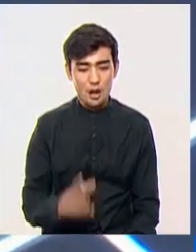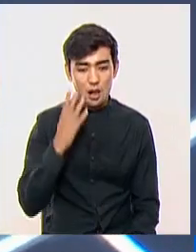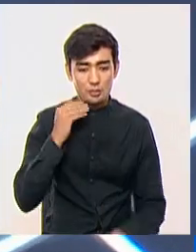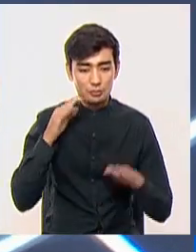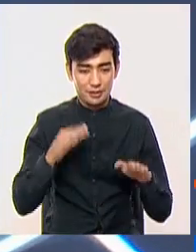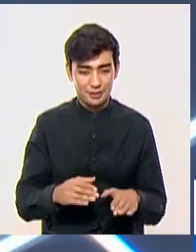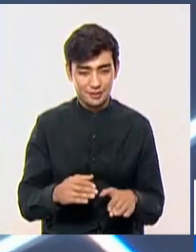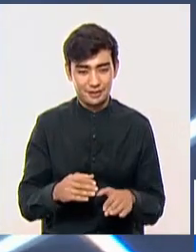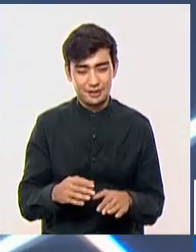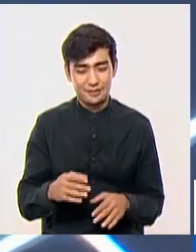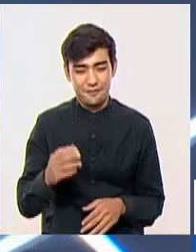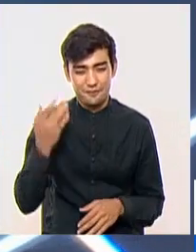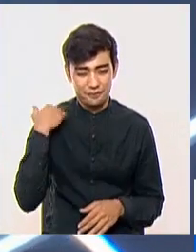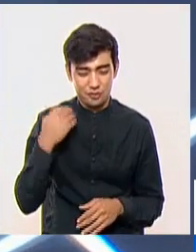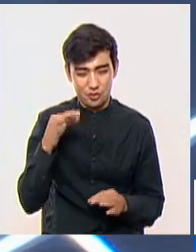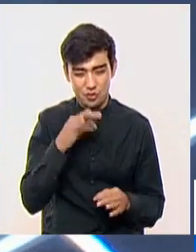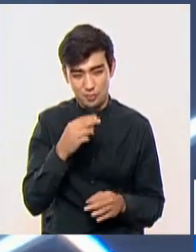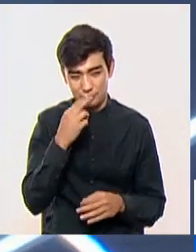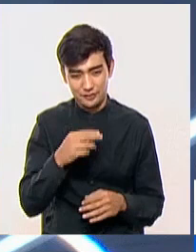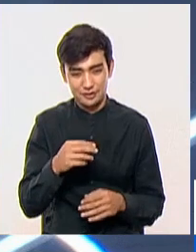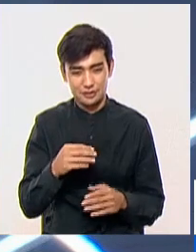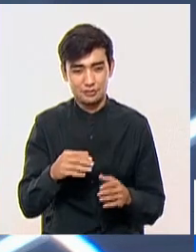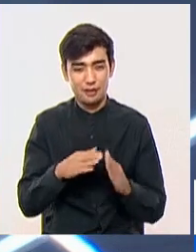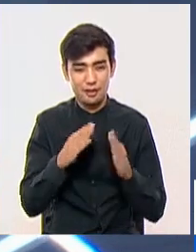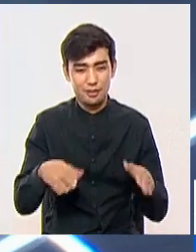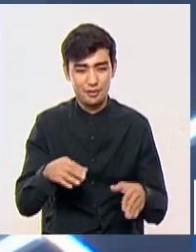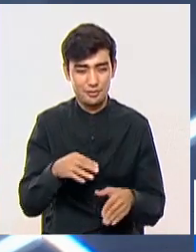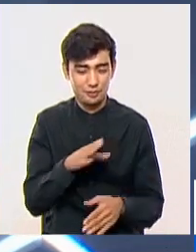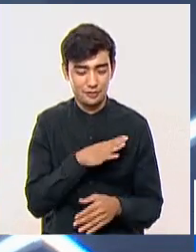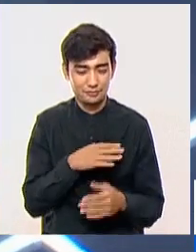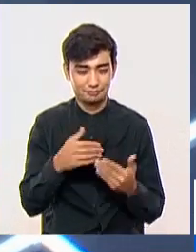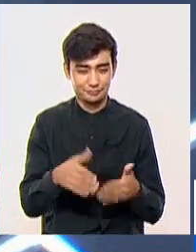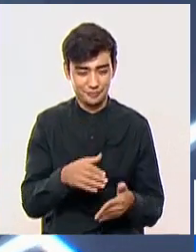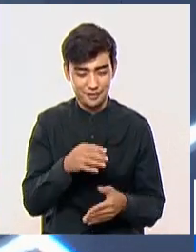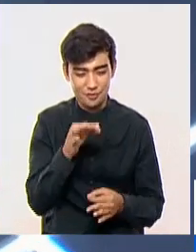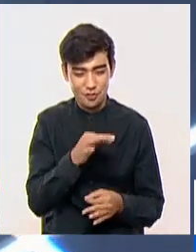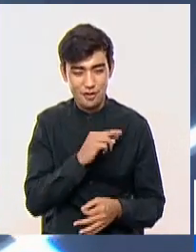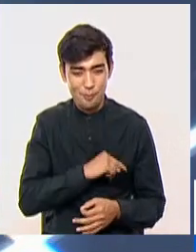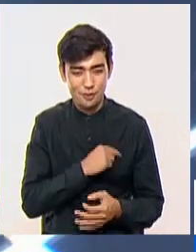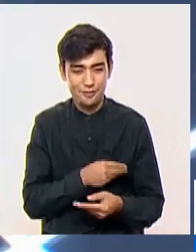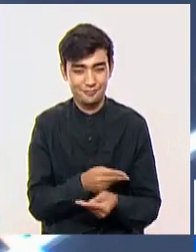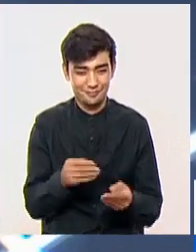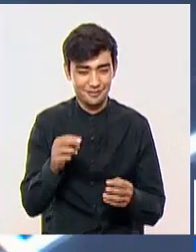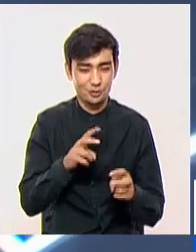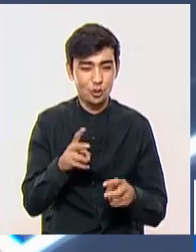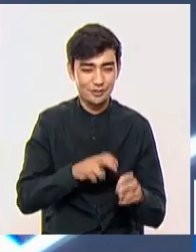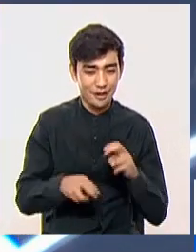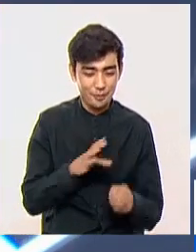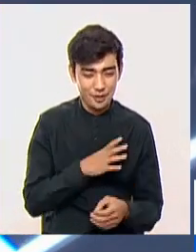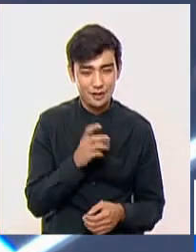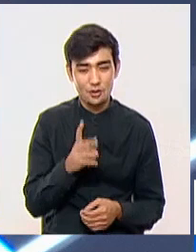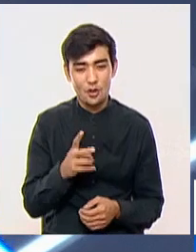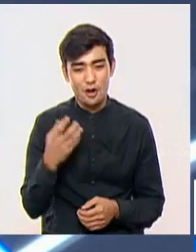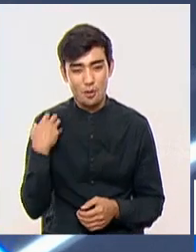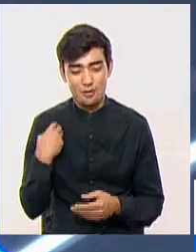Алматыда дәстүрлі жалпы қалалық жұмыс орындар жәрменкесі өтті. Бұл игі шара жұмыс берушілер мен жұмыс іздеген жандарды